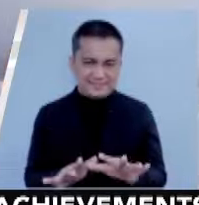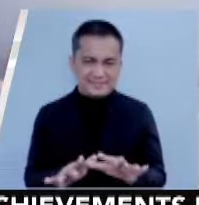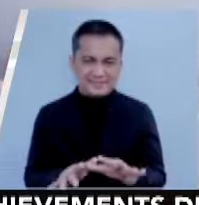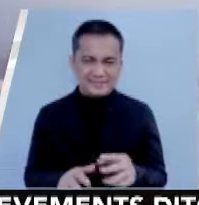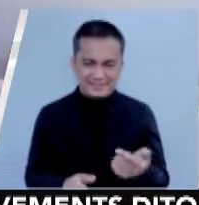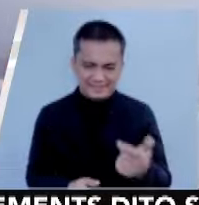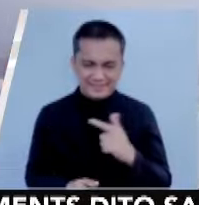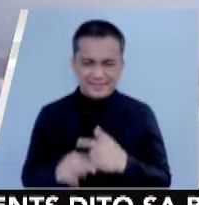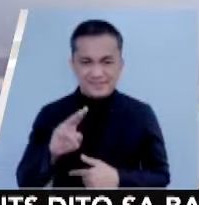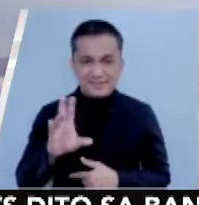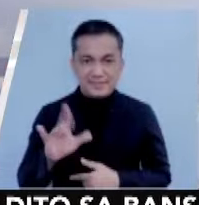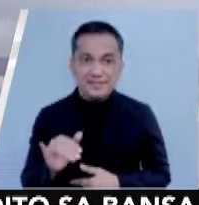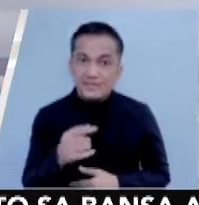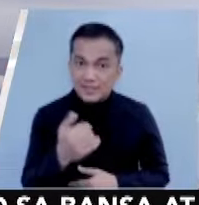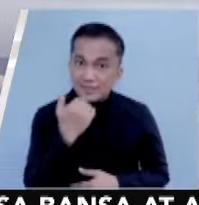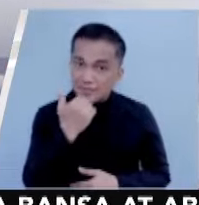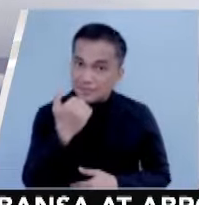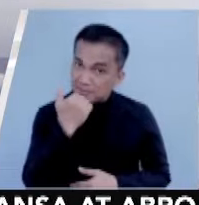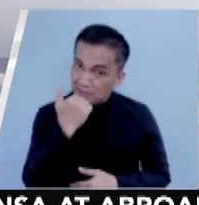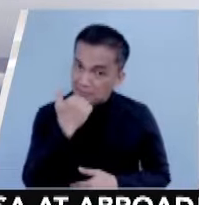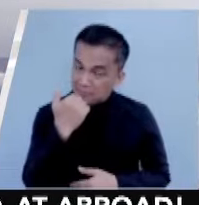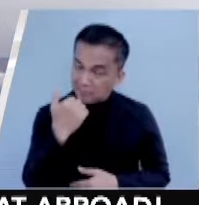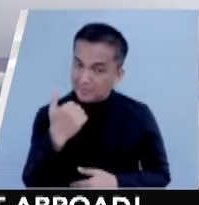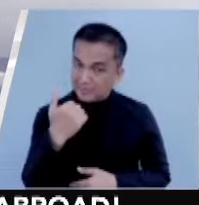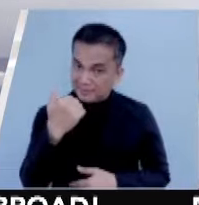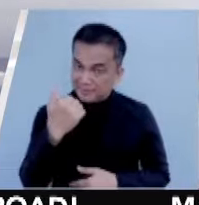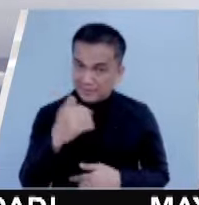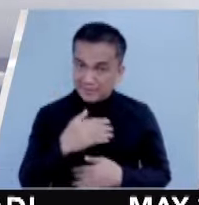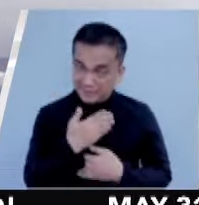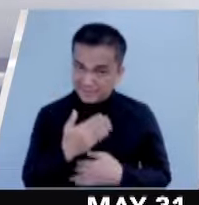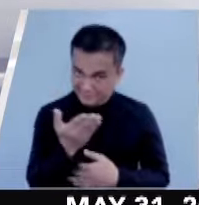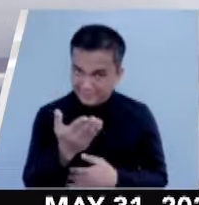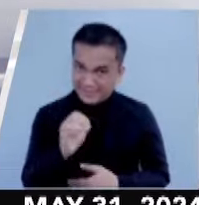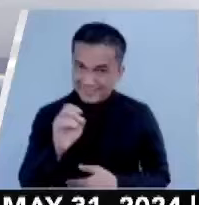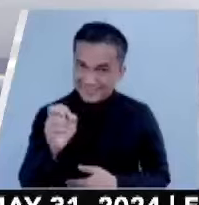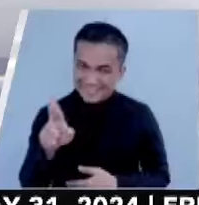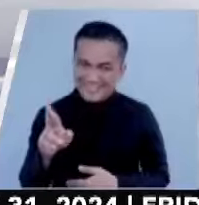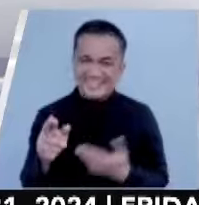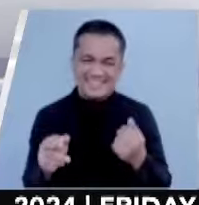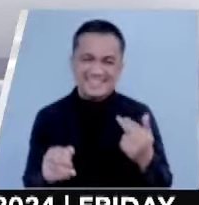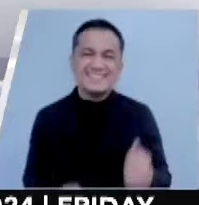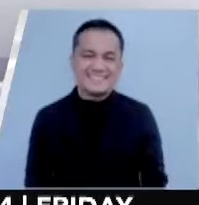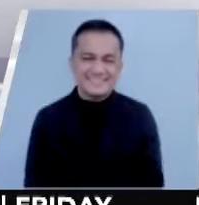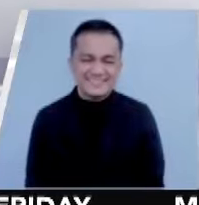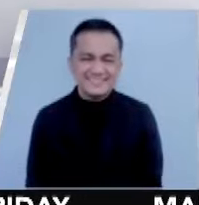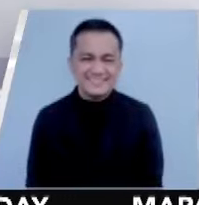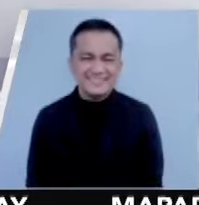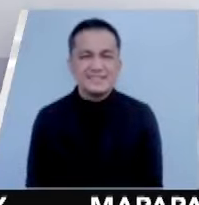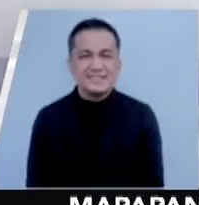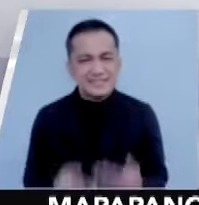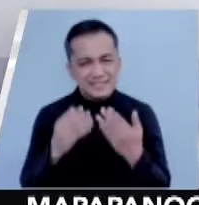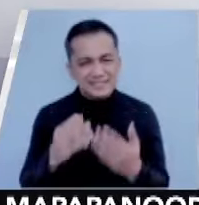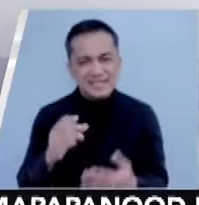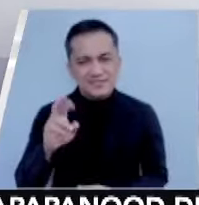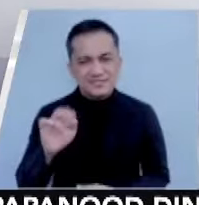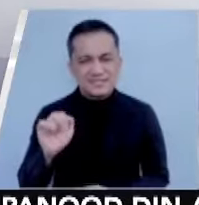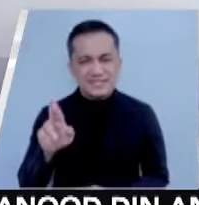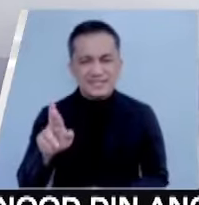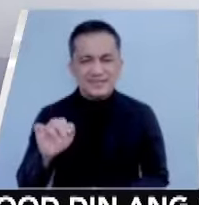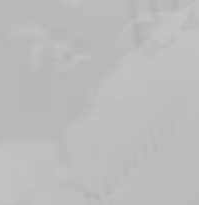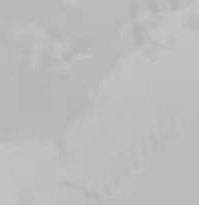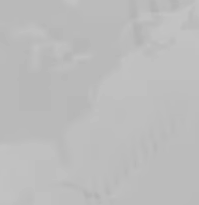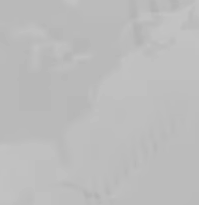Pati ba mga ninang mag-enjoy diyan Oscar Maraming salamat SAO Oscar o